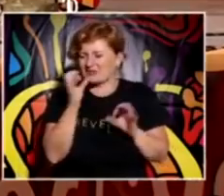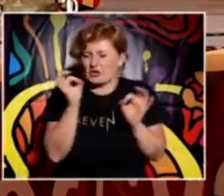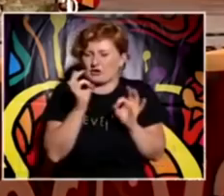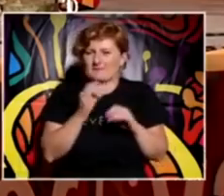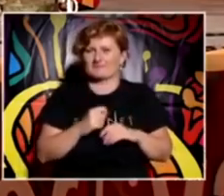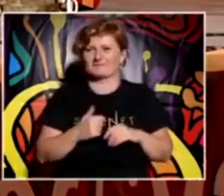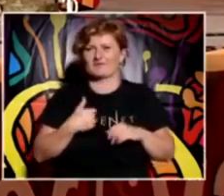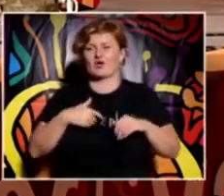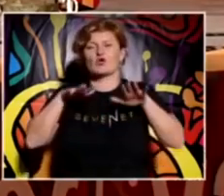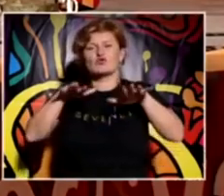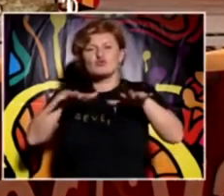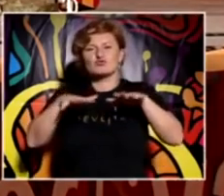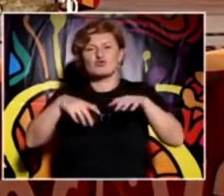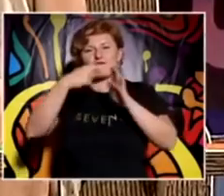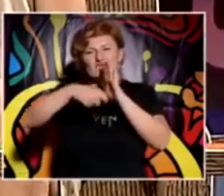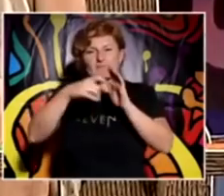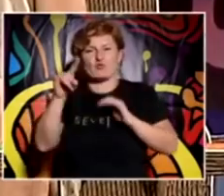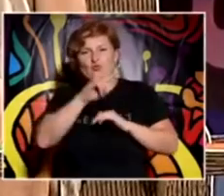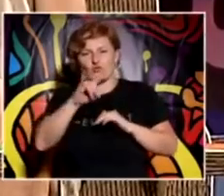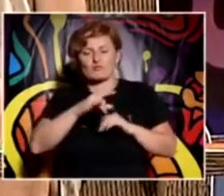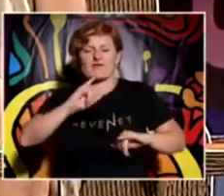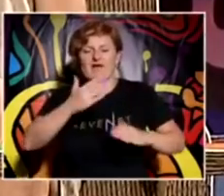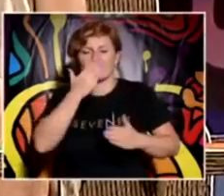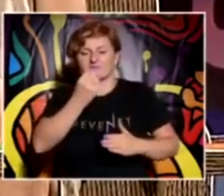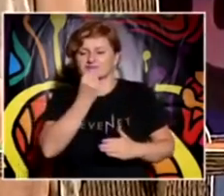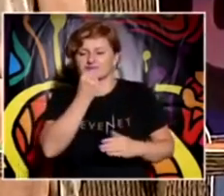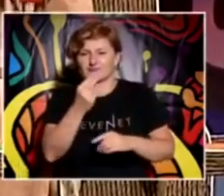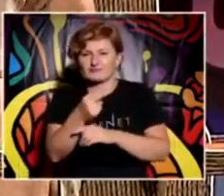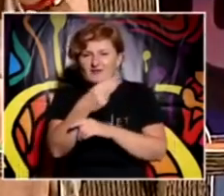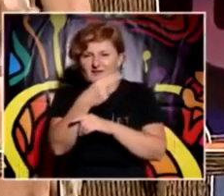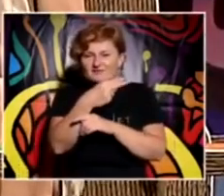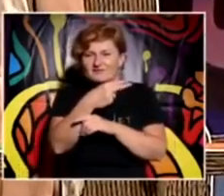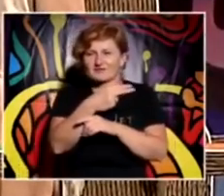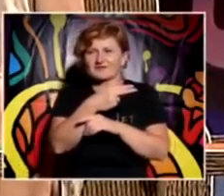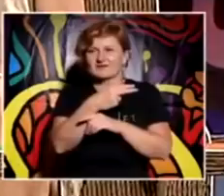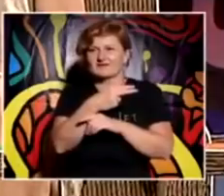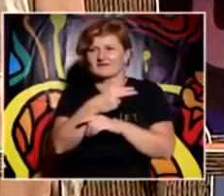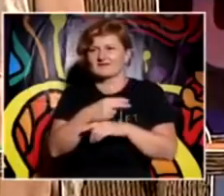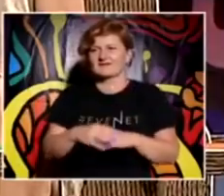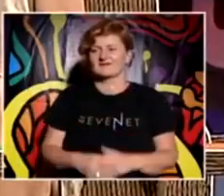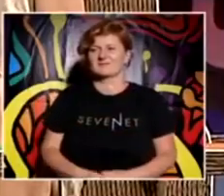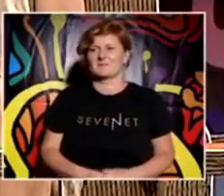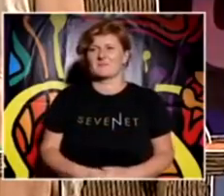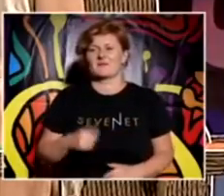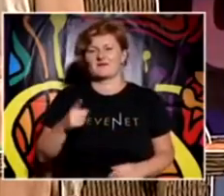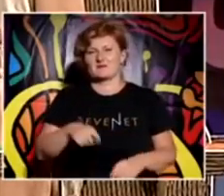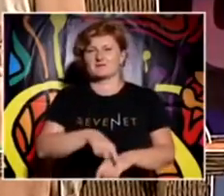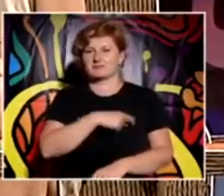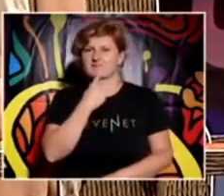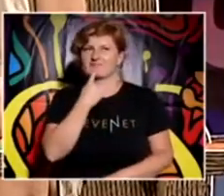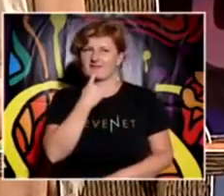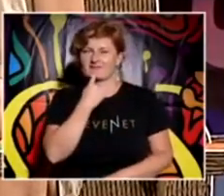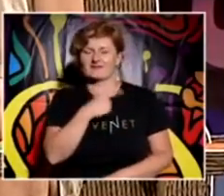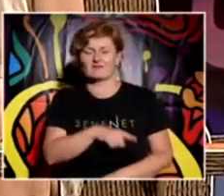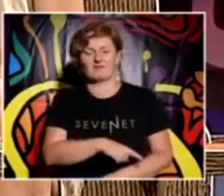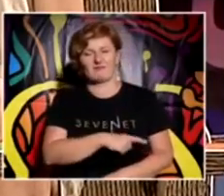Dużo jest filmików na YouTubie, jak się je te śledzie. Na szczęście nie skończyliśmy tak jak na tych filmach, czyli, ale ten smak długo się potem